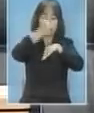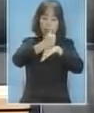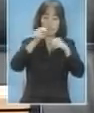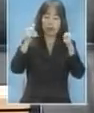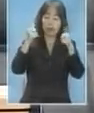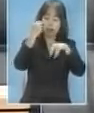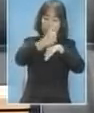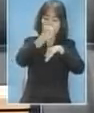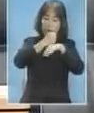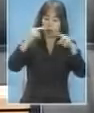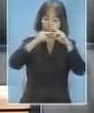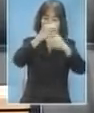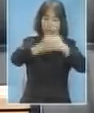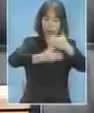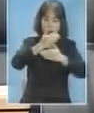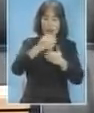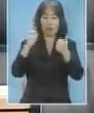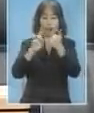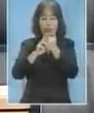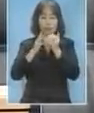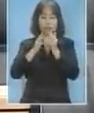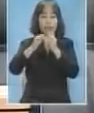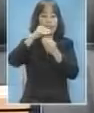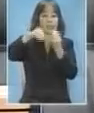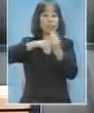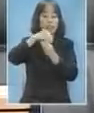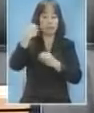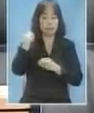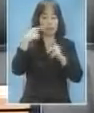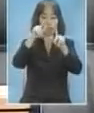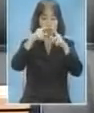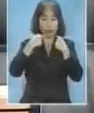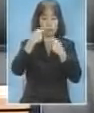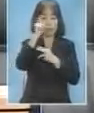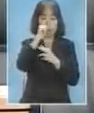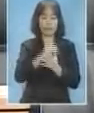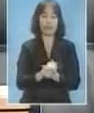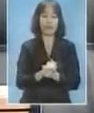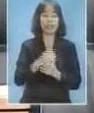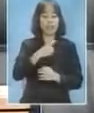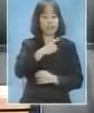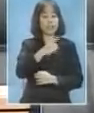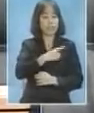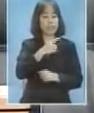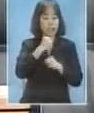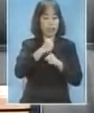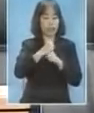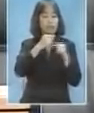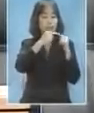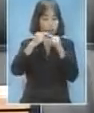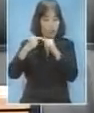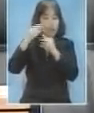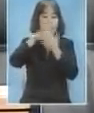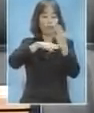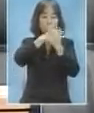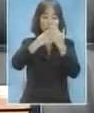ย์และต่อมาเปลี่ยนเป็นรัฐมนตรีคลังและเป็นรองนายกรัฐมนตรีฝ่ายเศรษฐกิจได้เคยตอบกับผมว่ายินดีที่จะสานต่อนโยบ